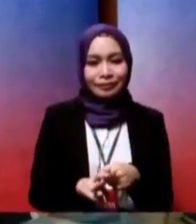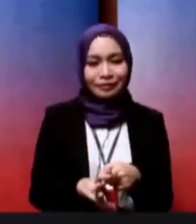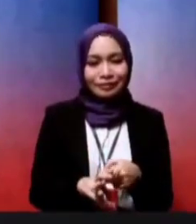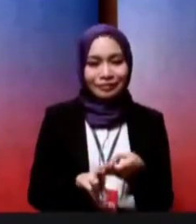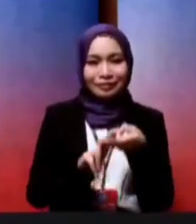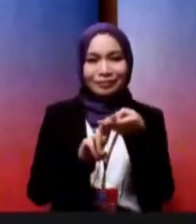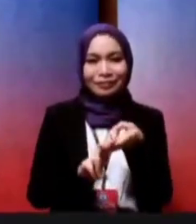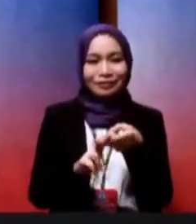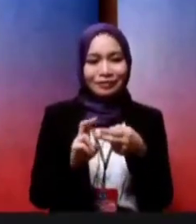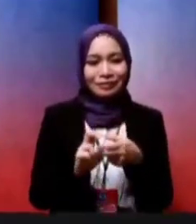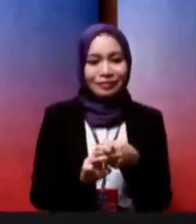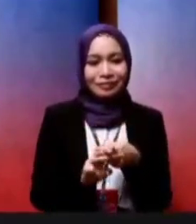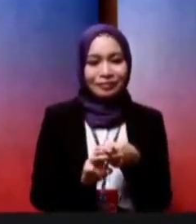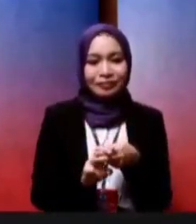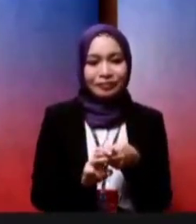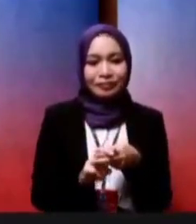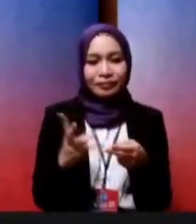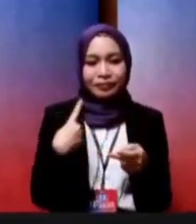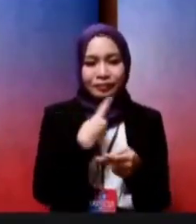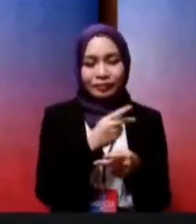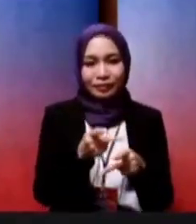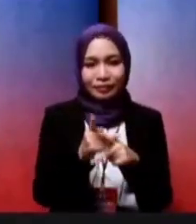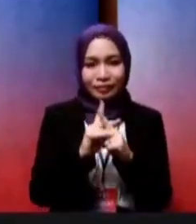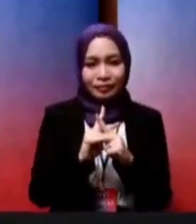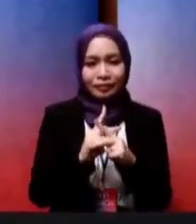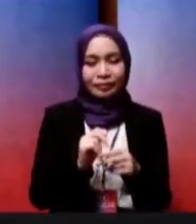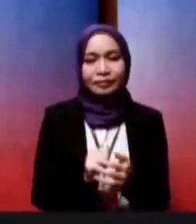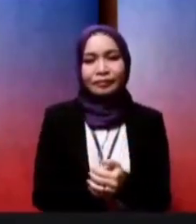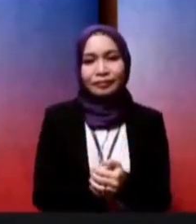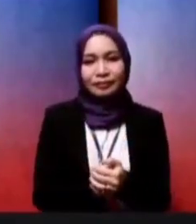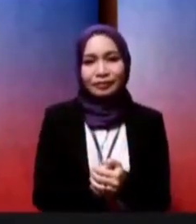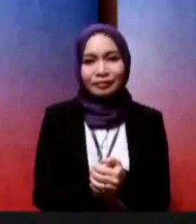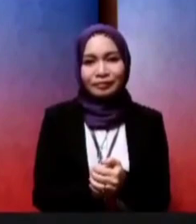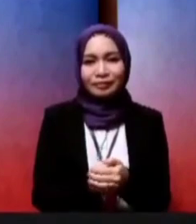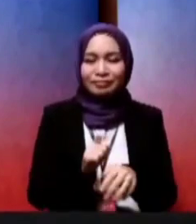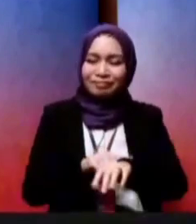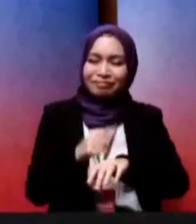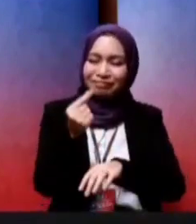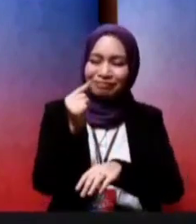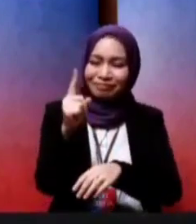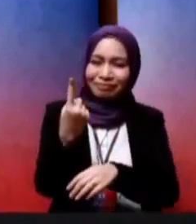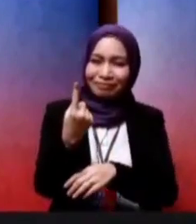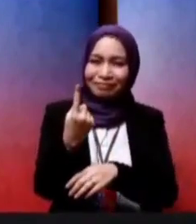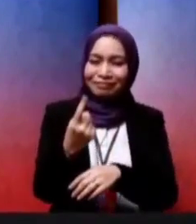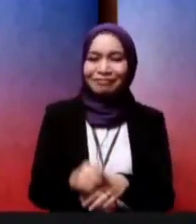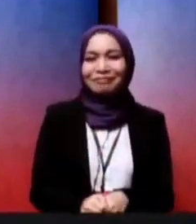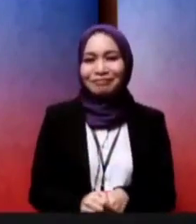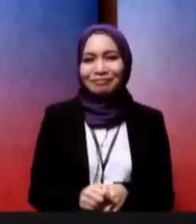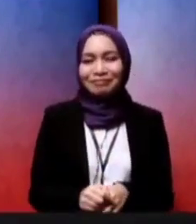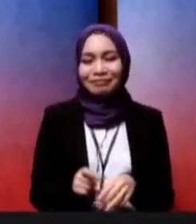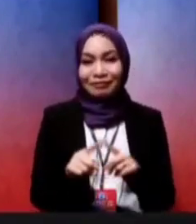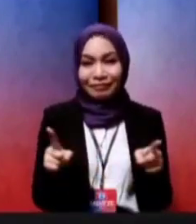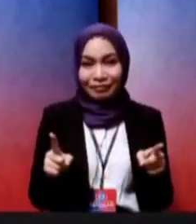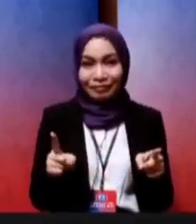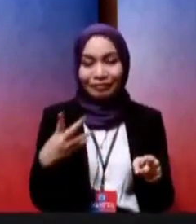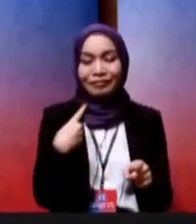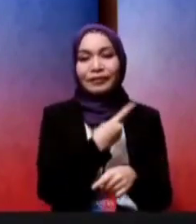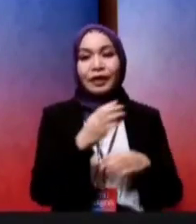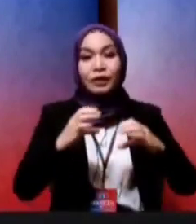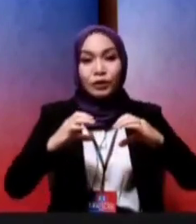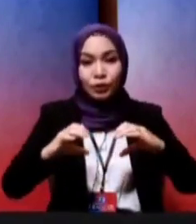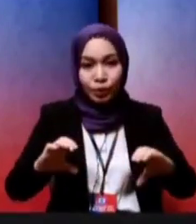insya-allah kita Cuba menangkan kembali tapi yang kekal Yang Kekal